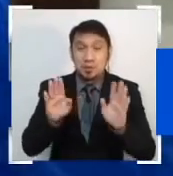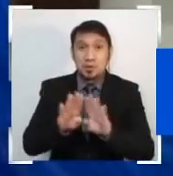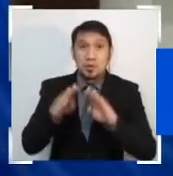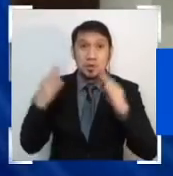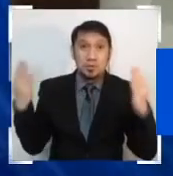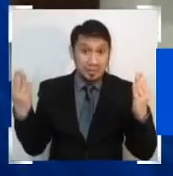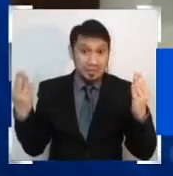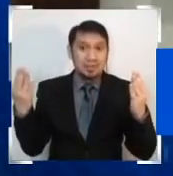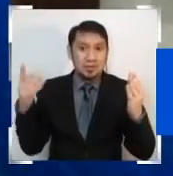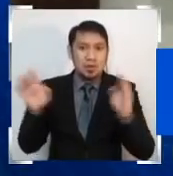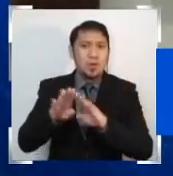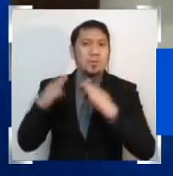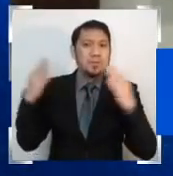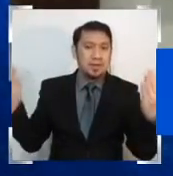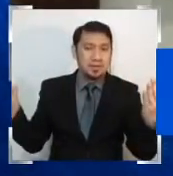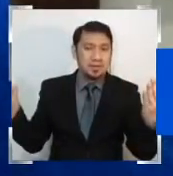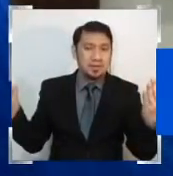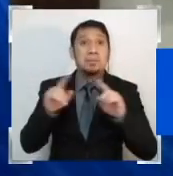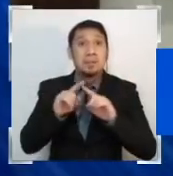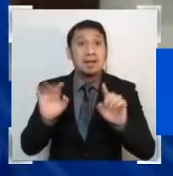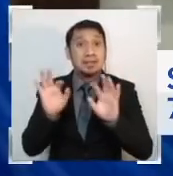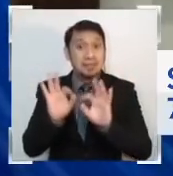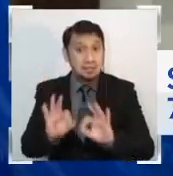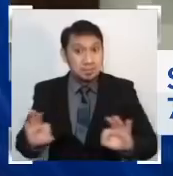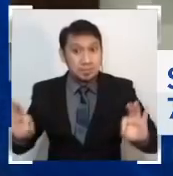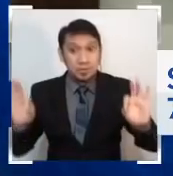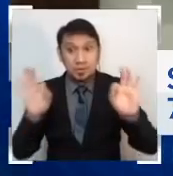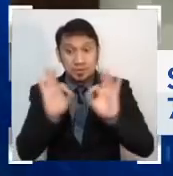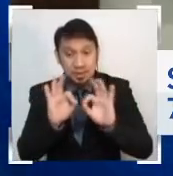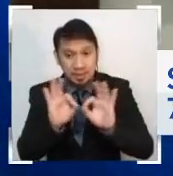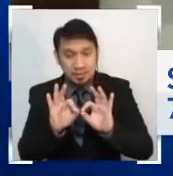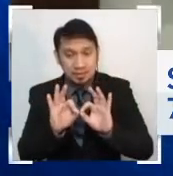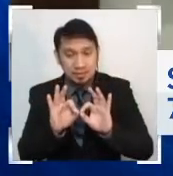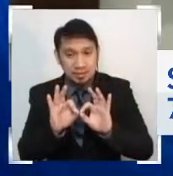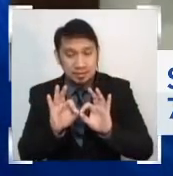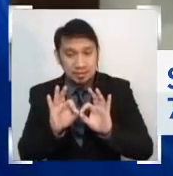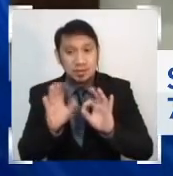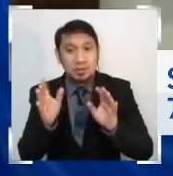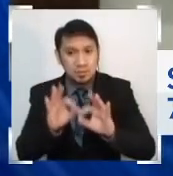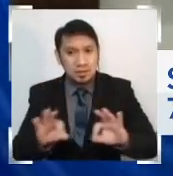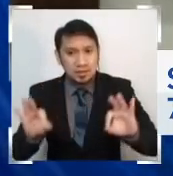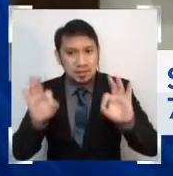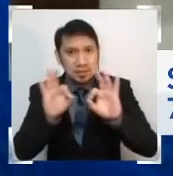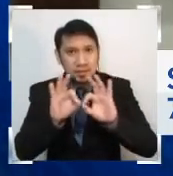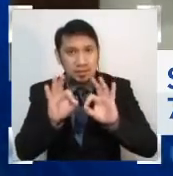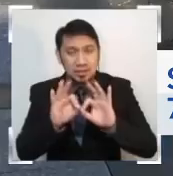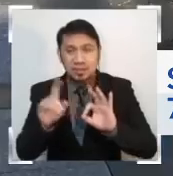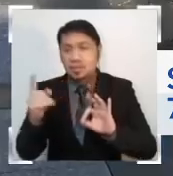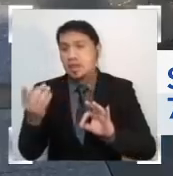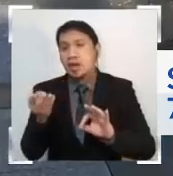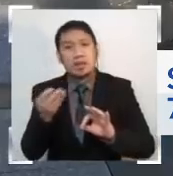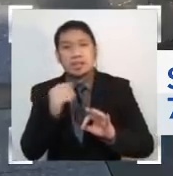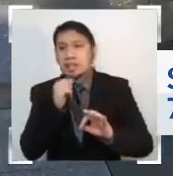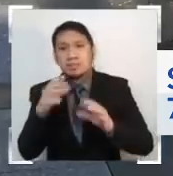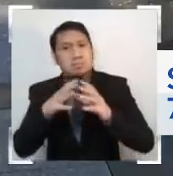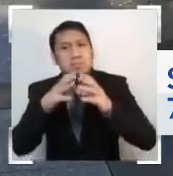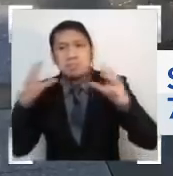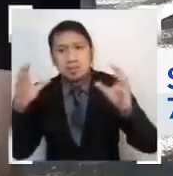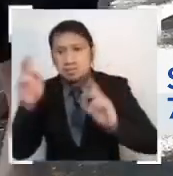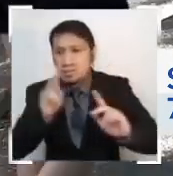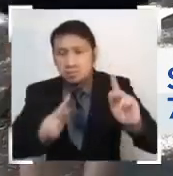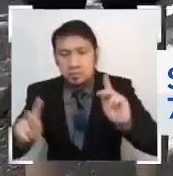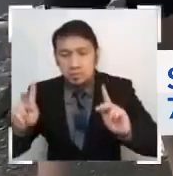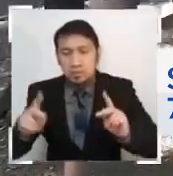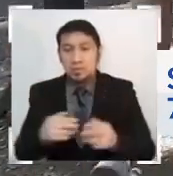Pero mahalaga din po na alam natin yung bilang ng tao no, na kaya lang i-accommodate sa lugar na yon. At bilin pa rin ang